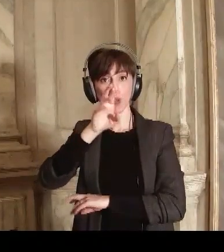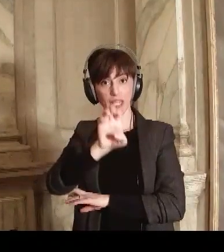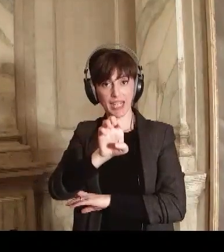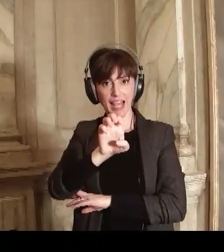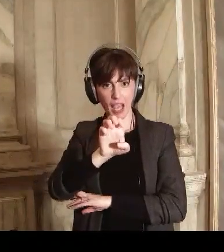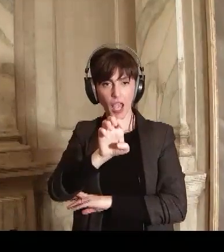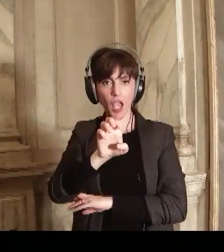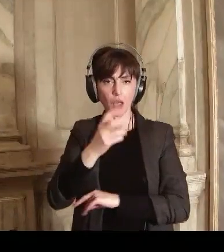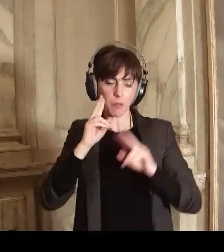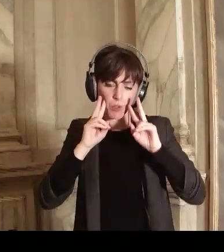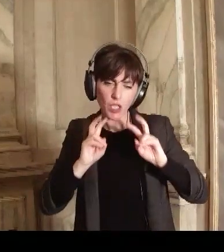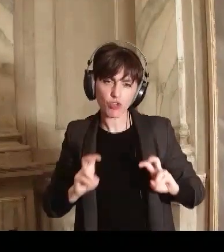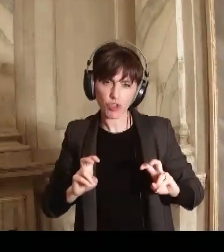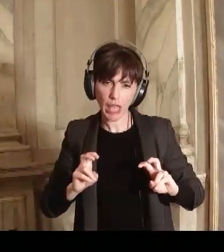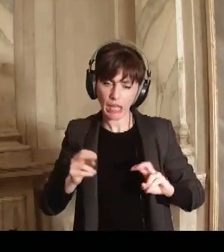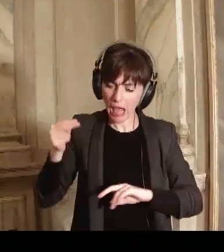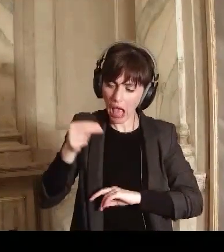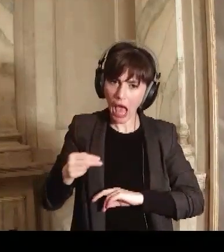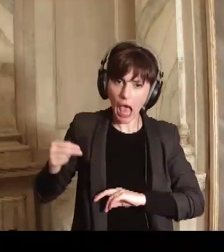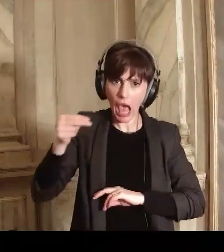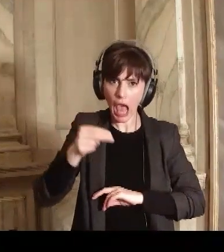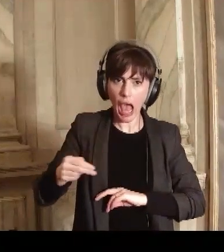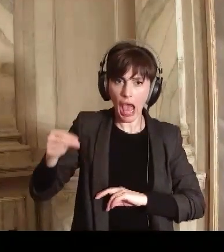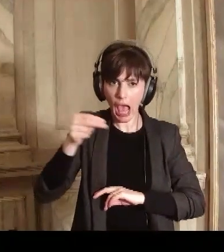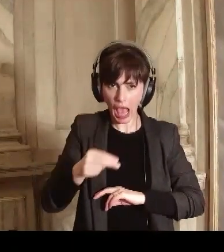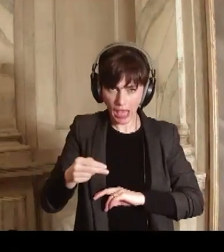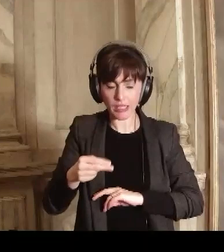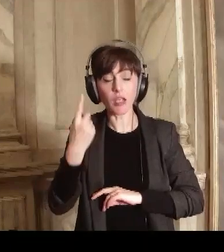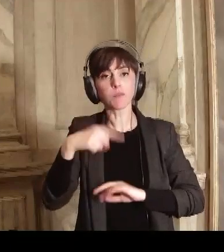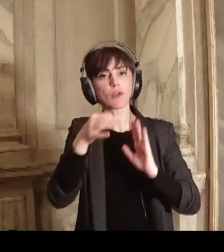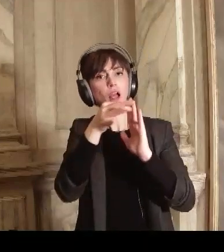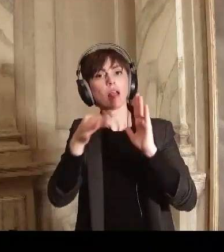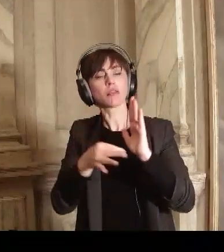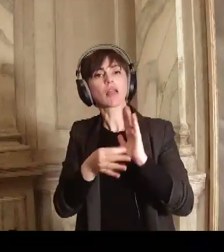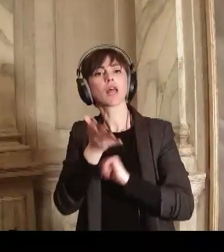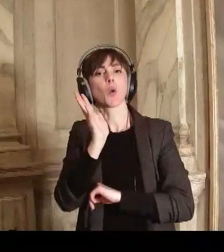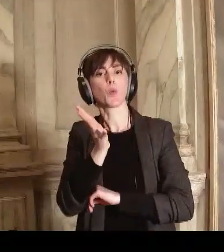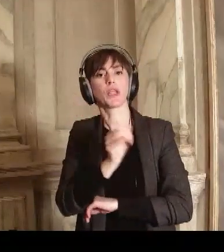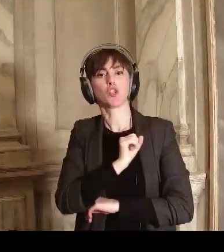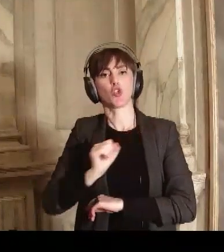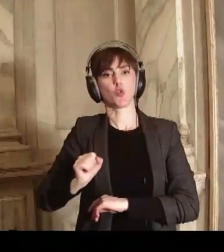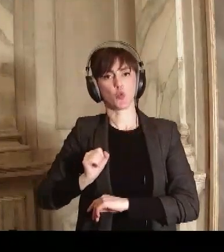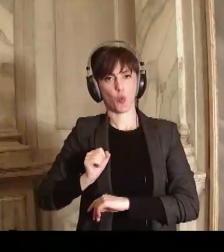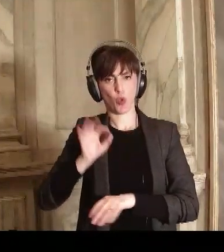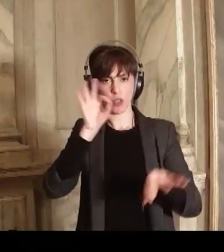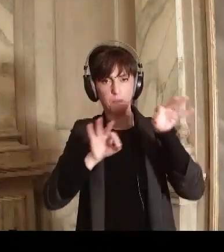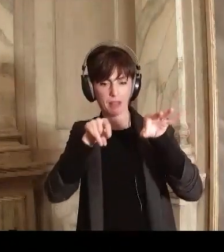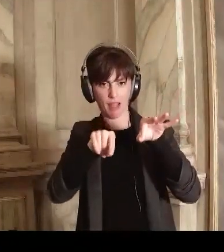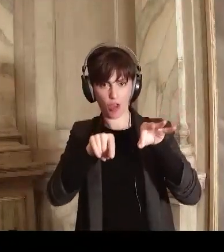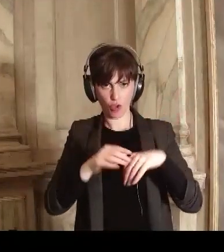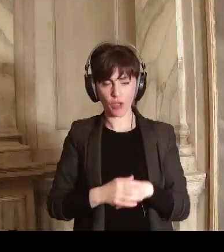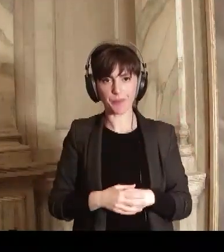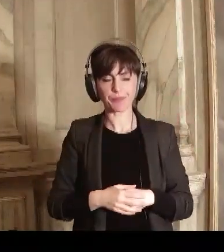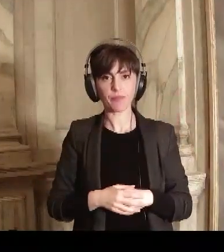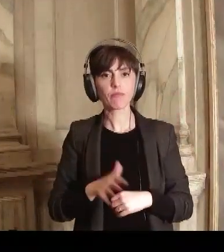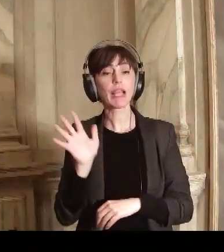della Fortezza accenderanno il faro di Emerald il prossimo 15 giugno. Il Leone d'Argento quest'anno viene